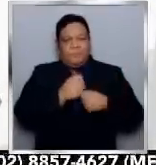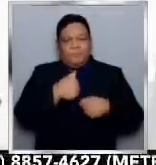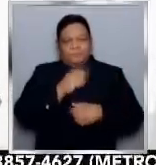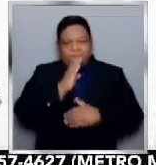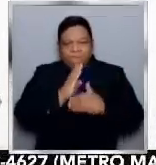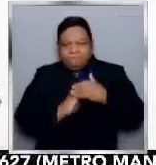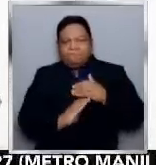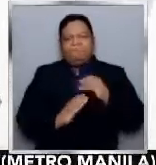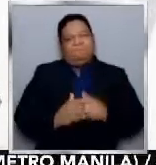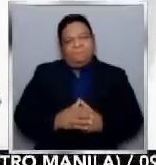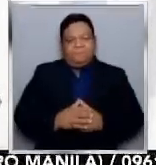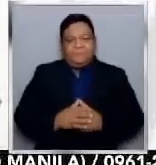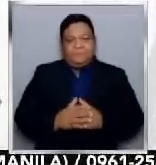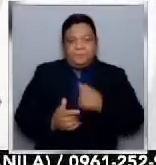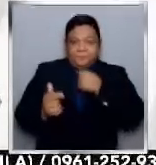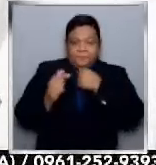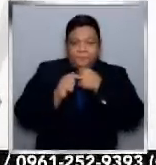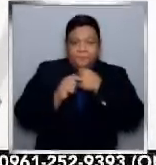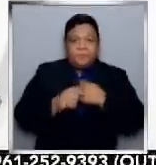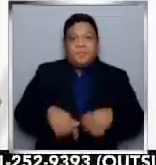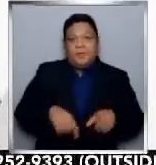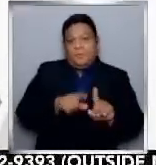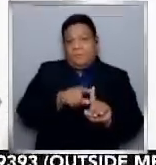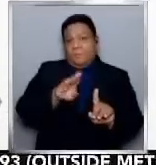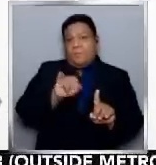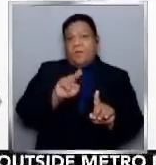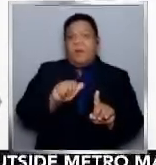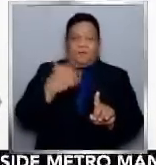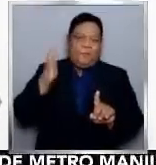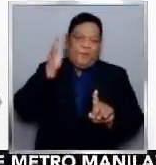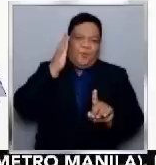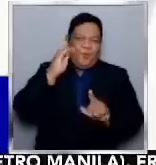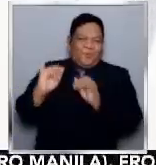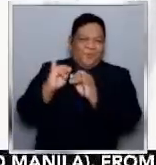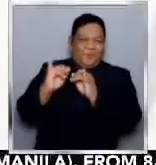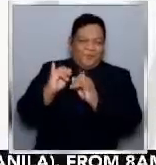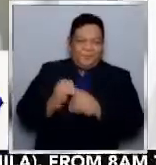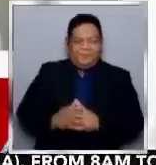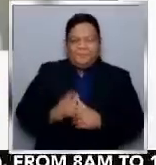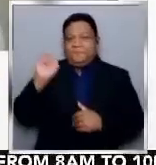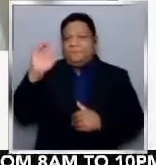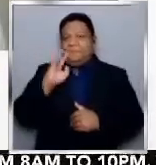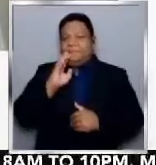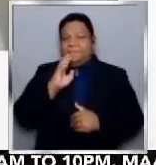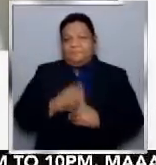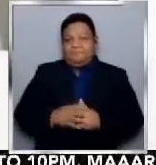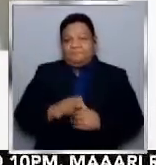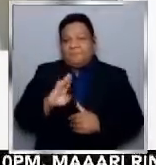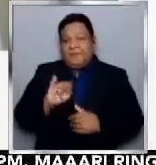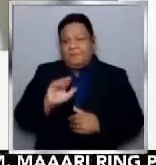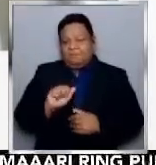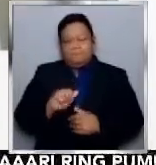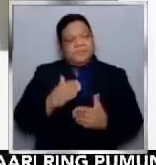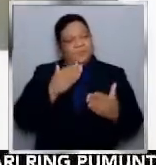raw ni Bianca ang interview ko with Ruru sa podcast. And, thank you for having that with him. It's not